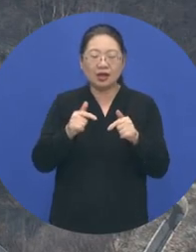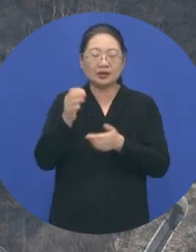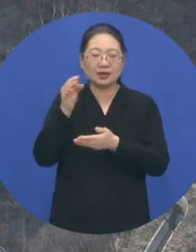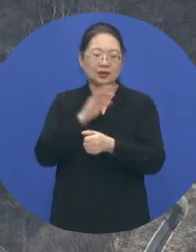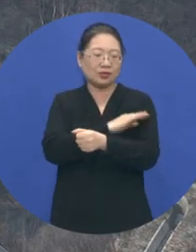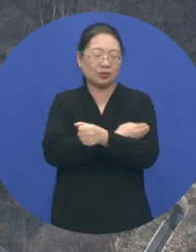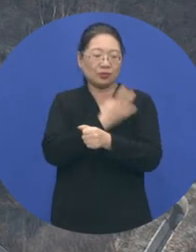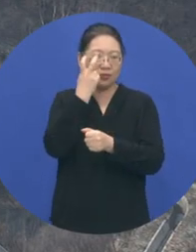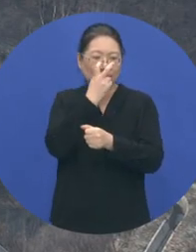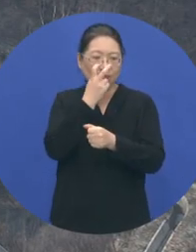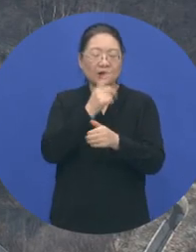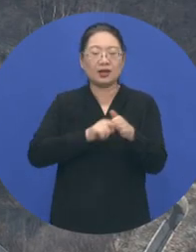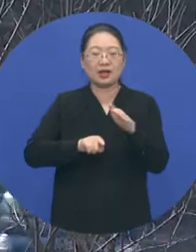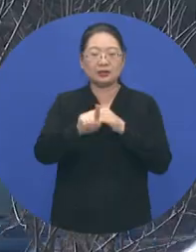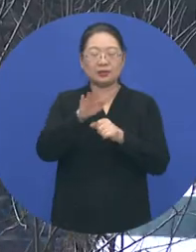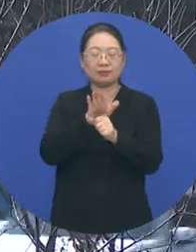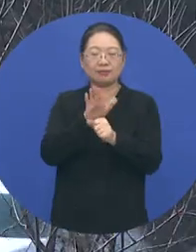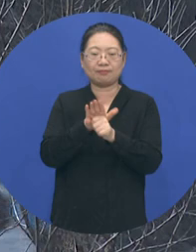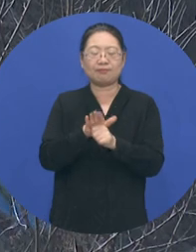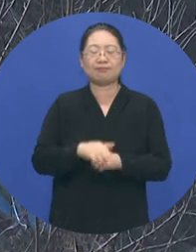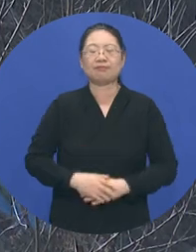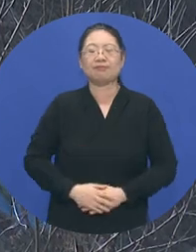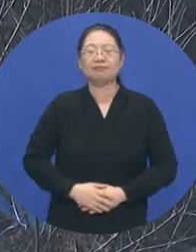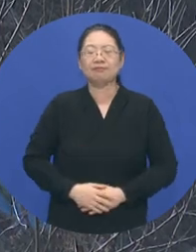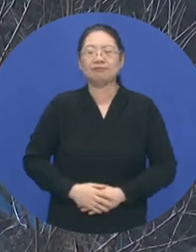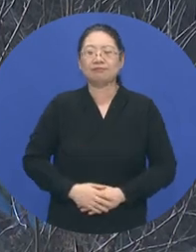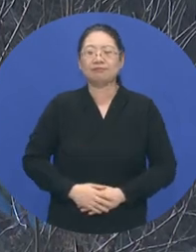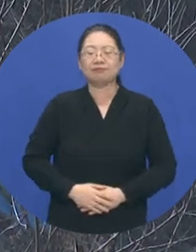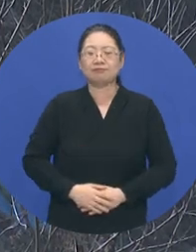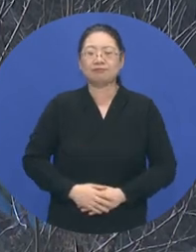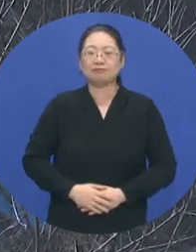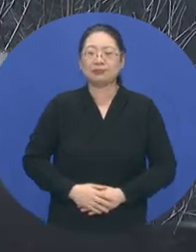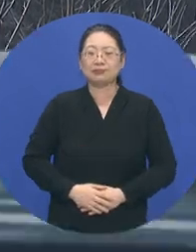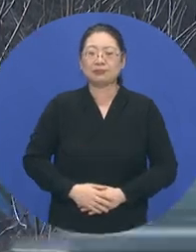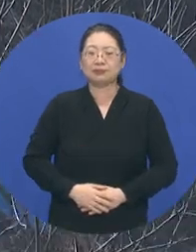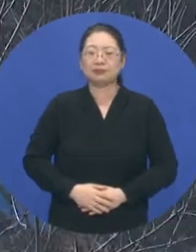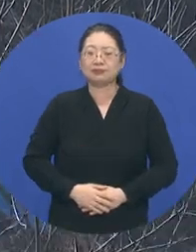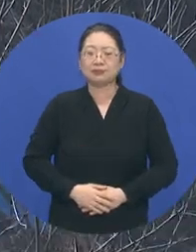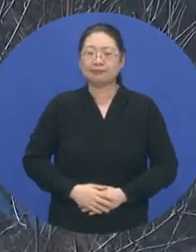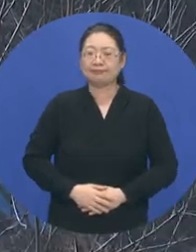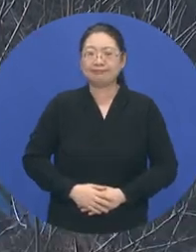재산권 보호에 앞장서고 있습니다 GTV 뉴스 최창순입니다